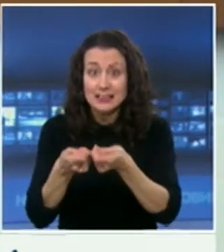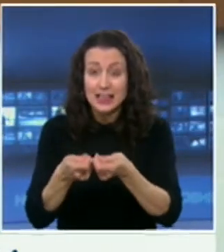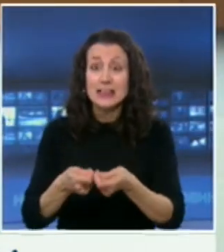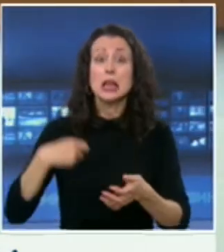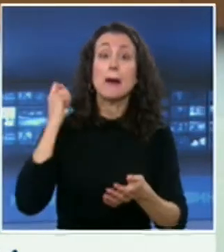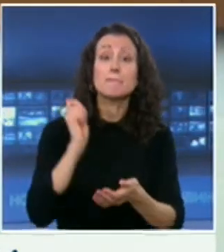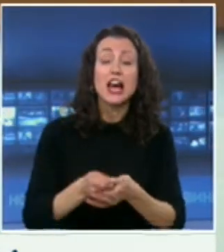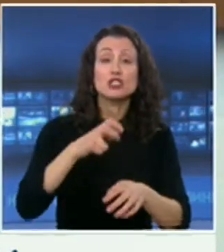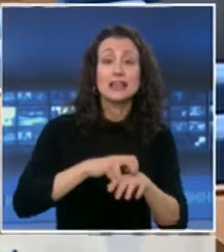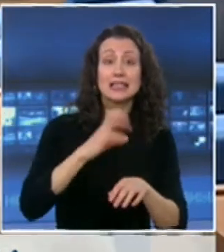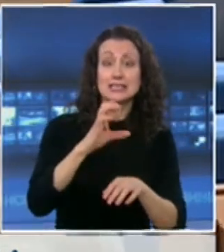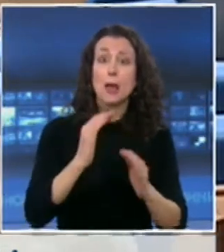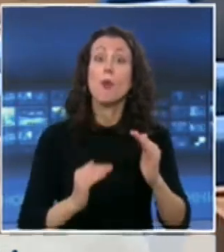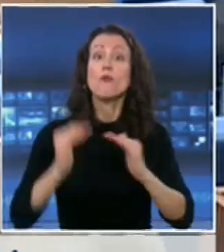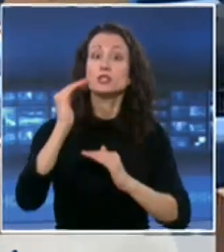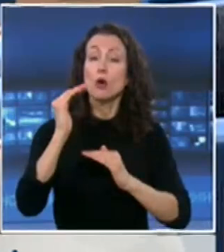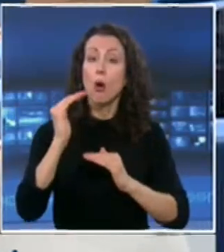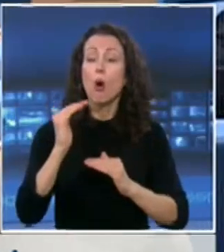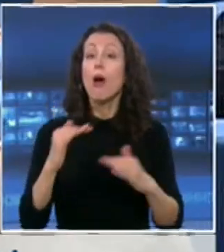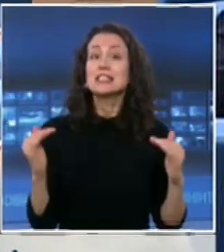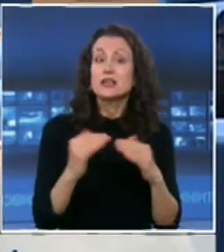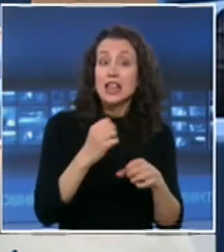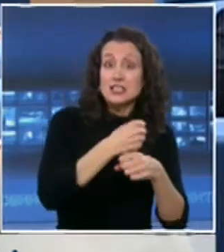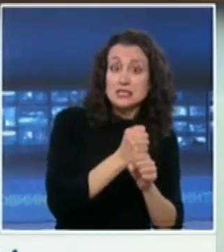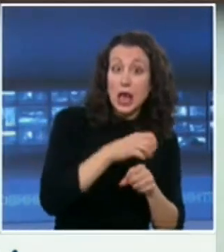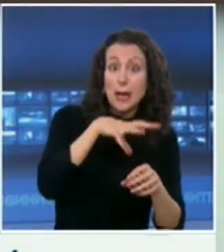бирата е цинично. Няма как да повярвам, че вие